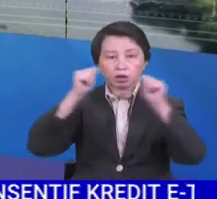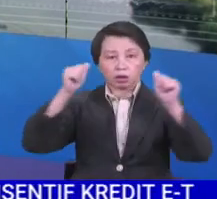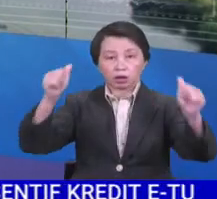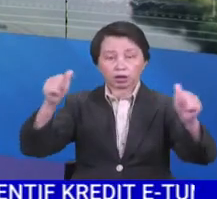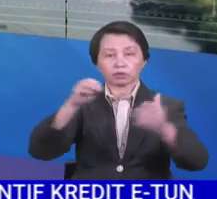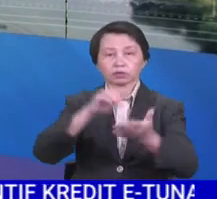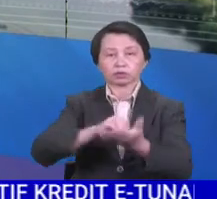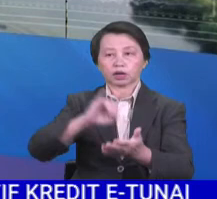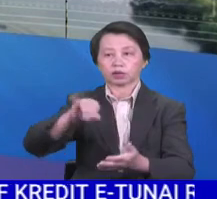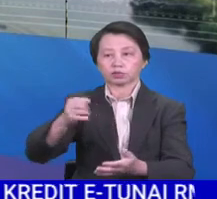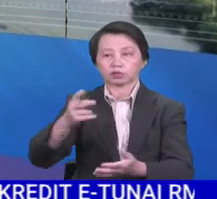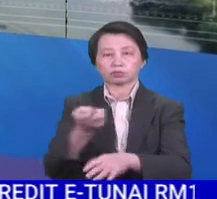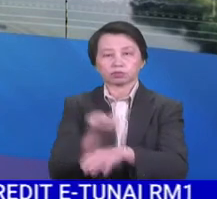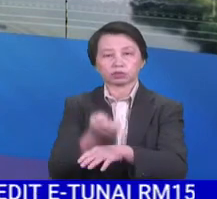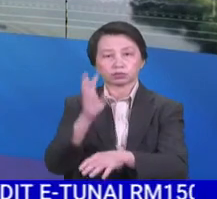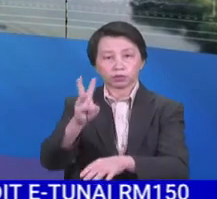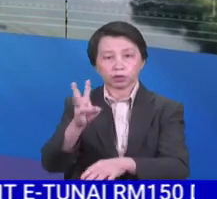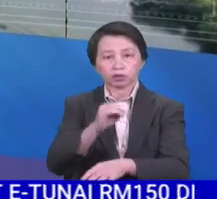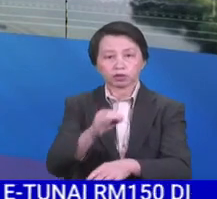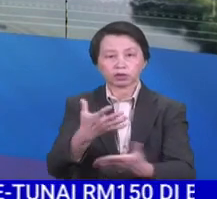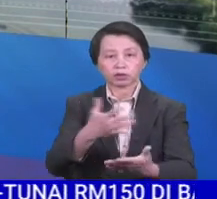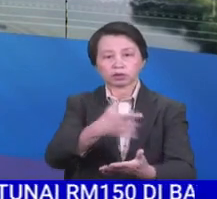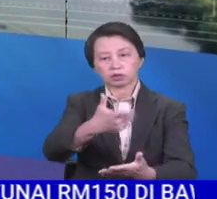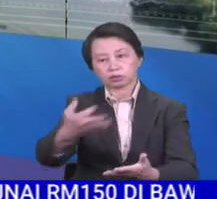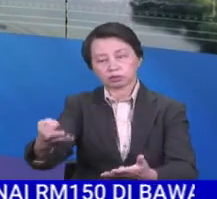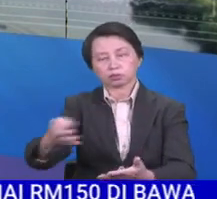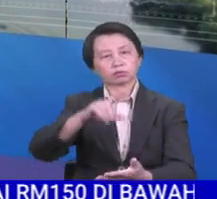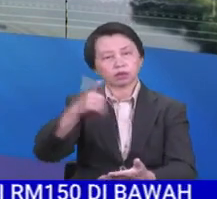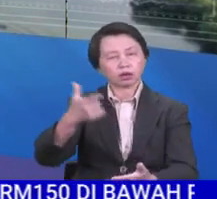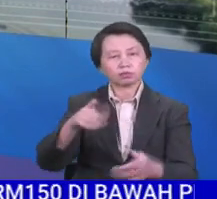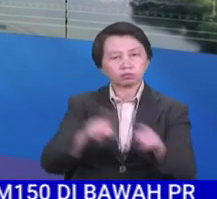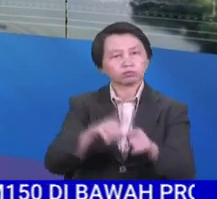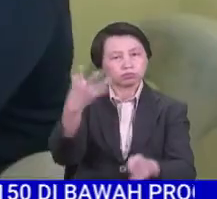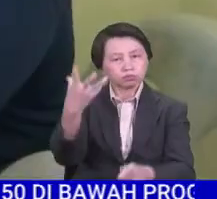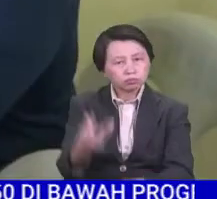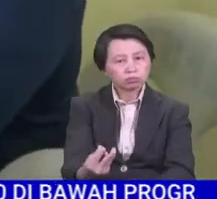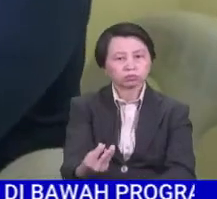dijm Batu 6 dan beberapa fasiliti kesehatan